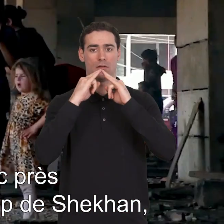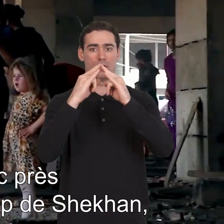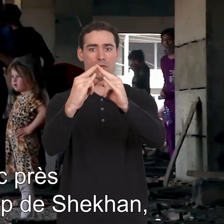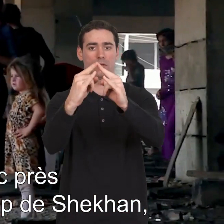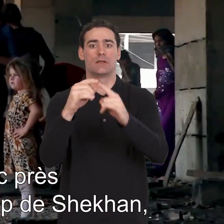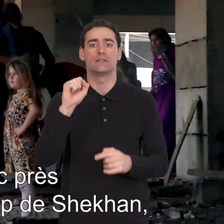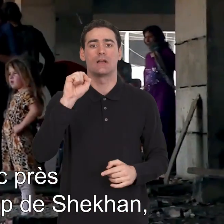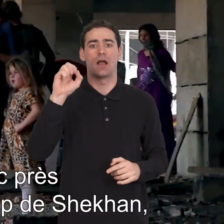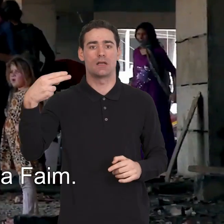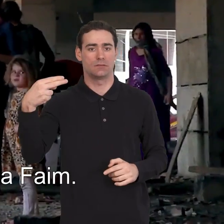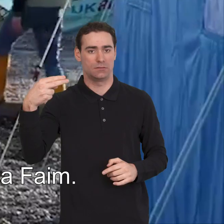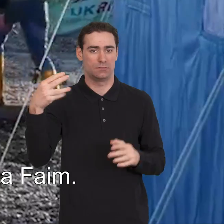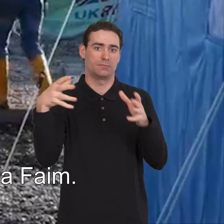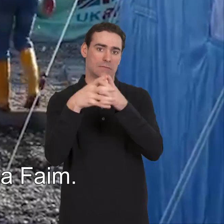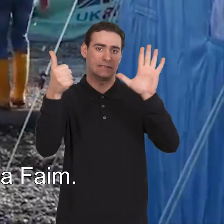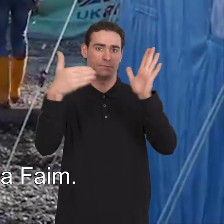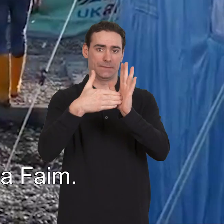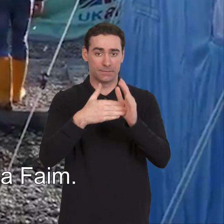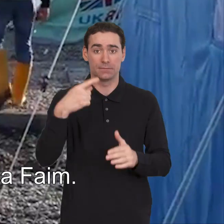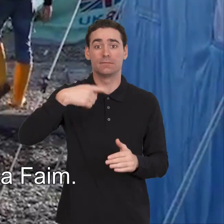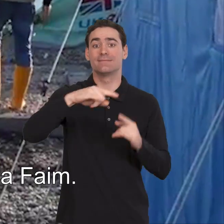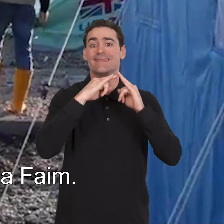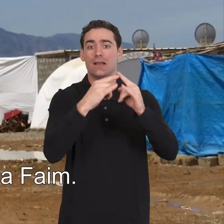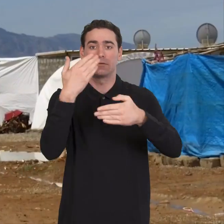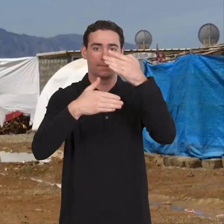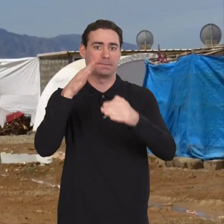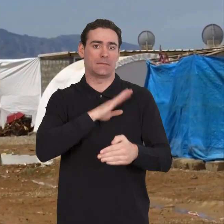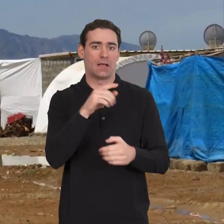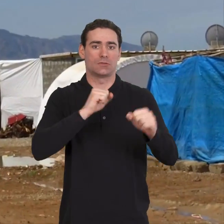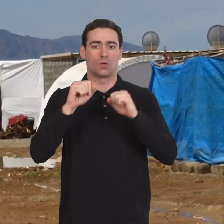dans le camp de Sheran, construit par Action contre la faim.